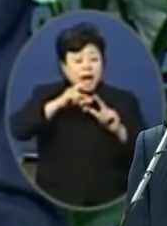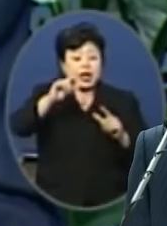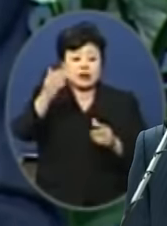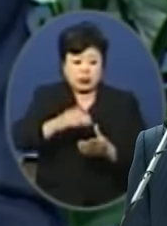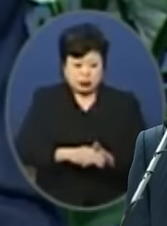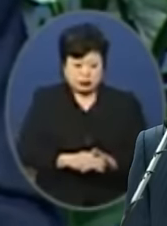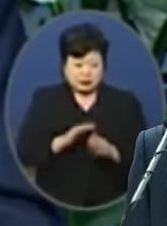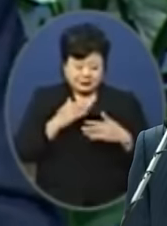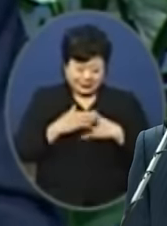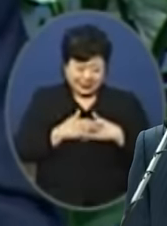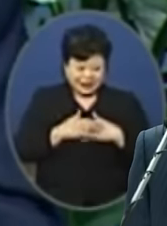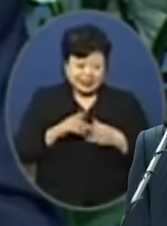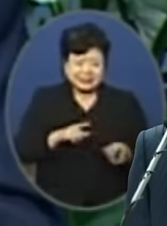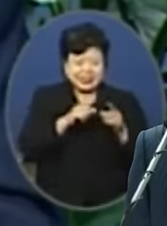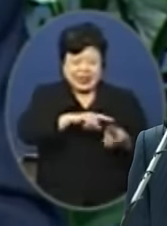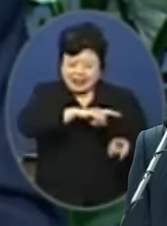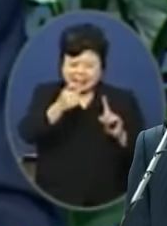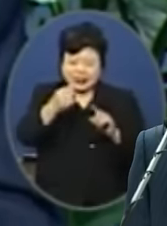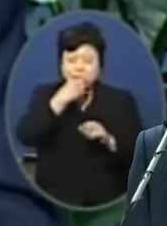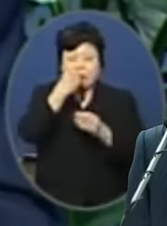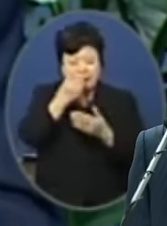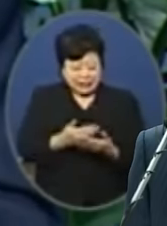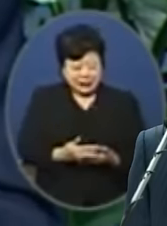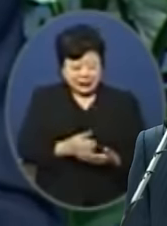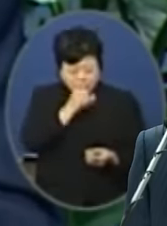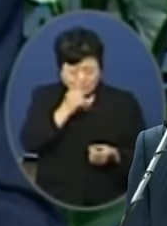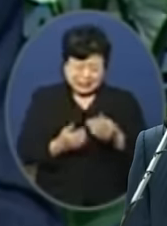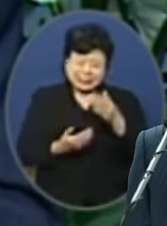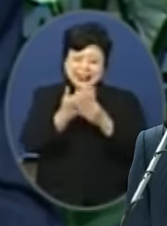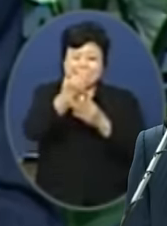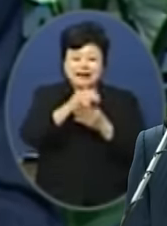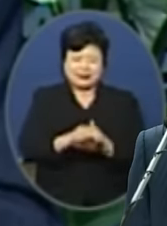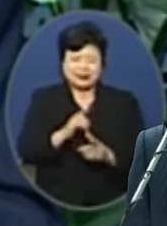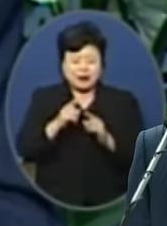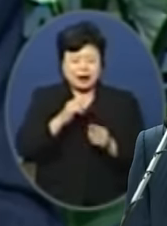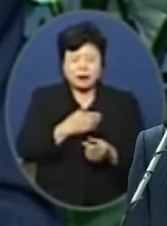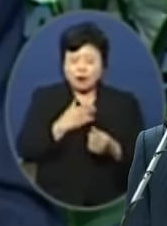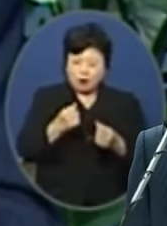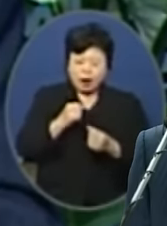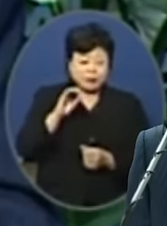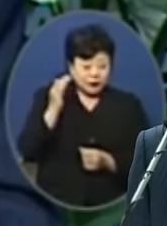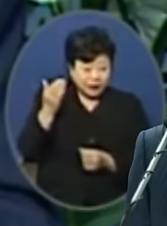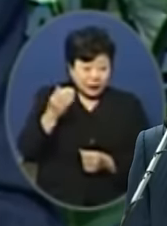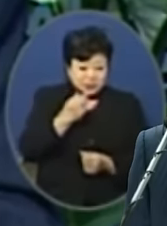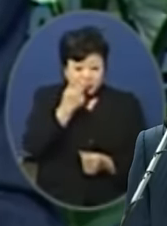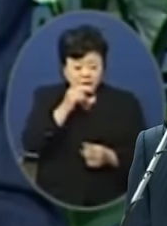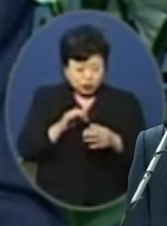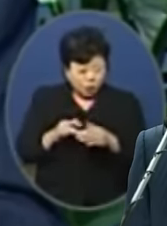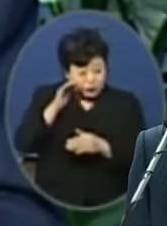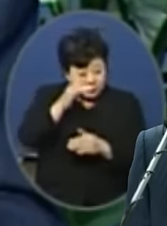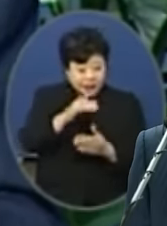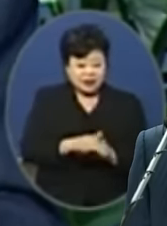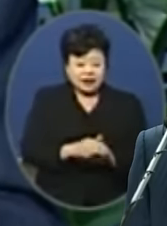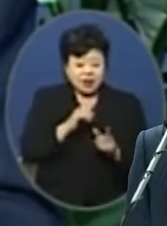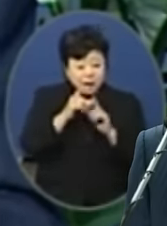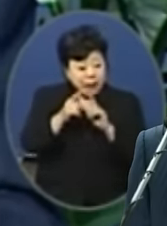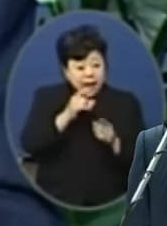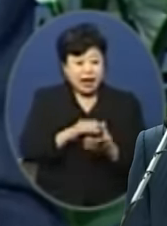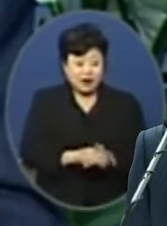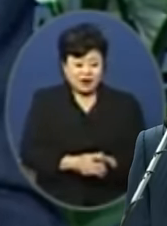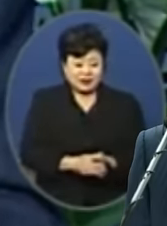것입니다. 이제 나는 살았다. 나는 복을 받았다. 좋은 일이 일어난다. 건강해진다. 생명이 넘쳐난다.